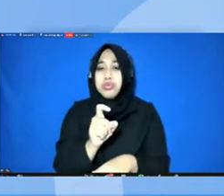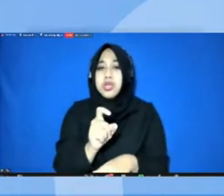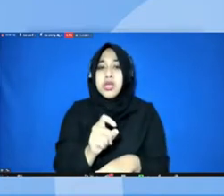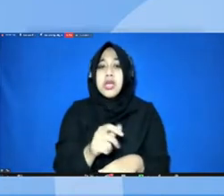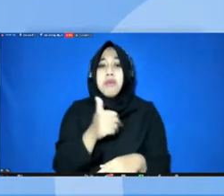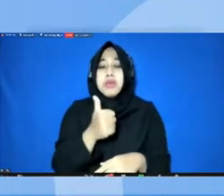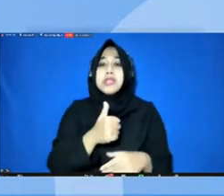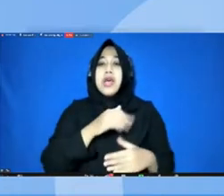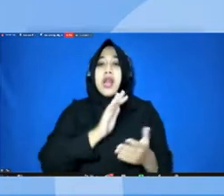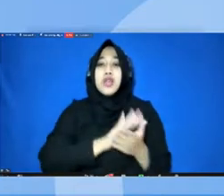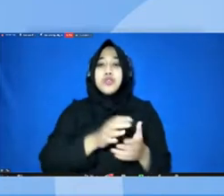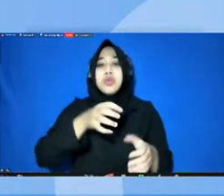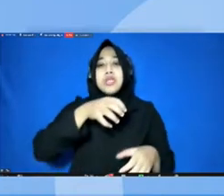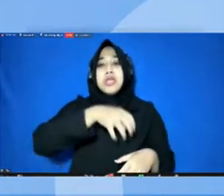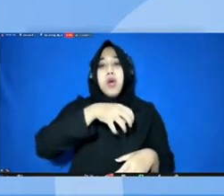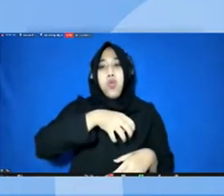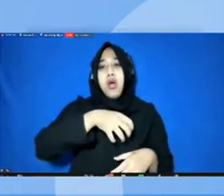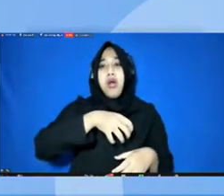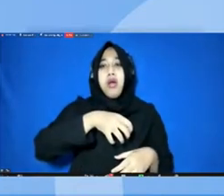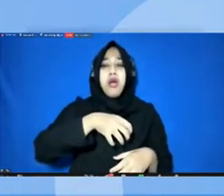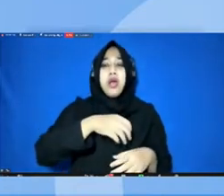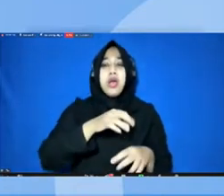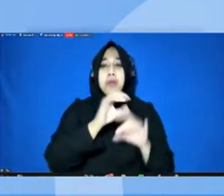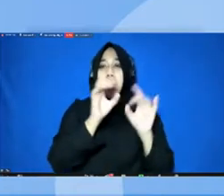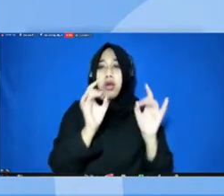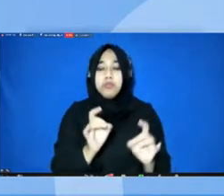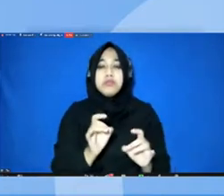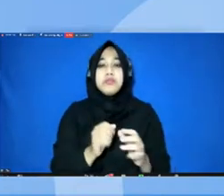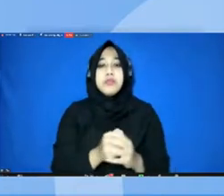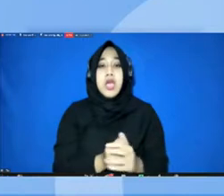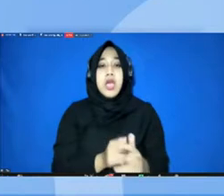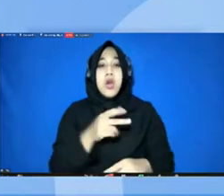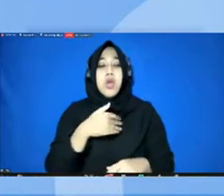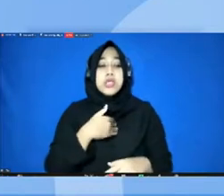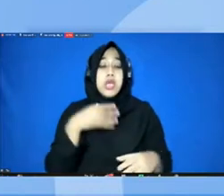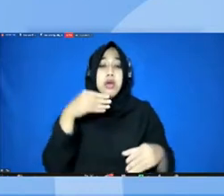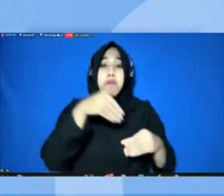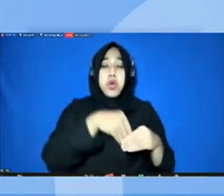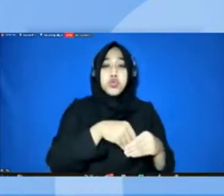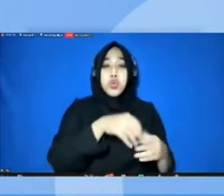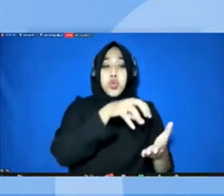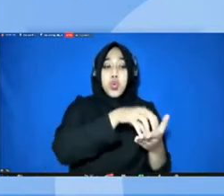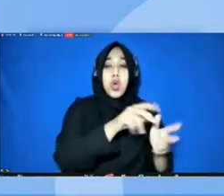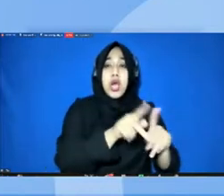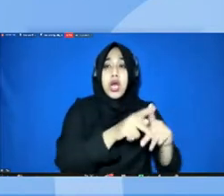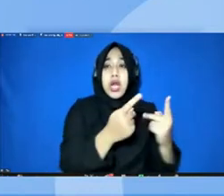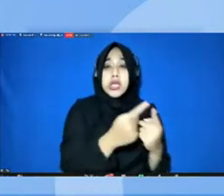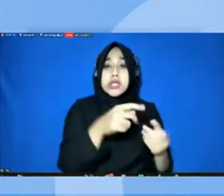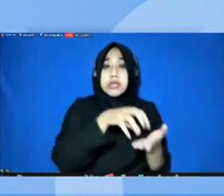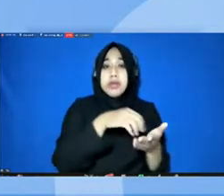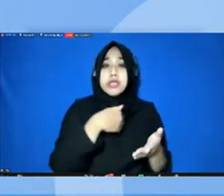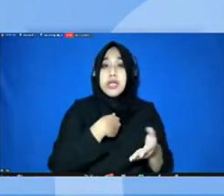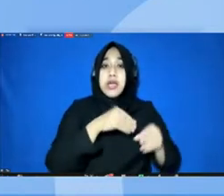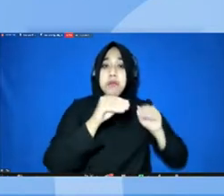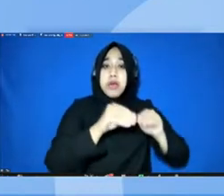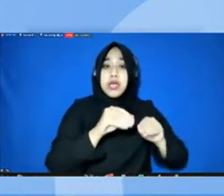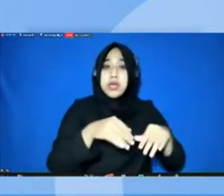pergi, dan bisa juga dipakai untuk safe entry. Jadi kalau misalnya saya masuk ke ruang kelas tempat saya mengajar, atau